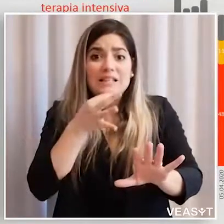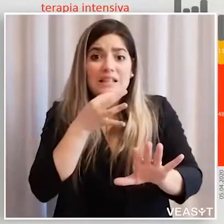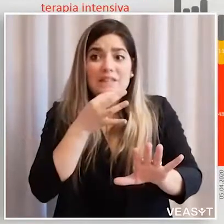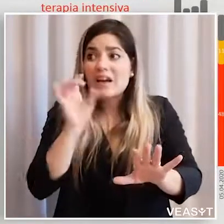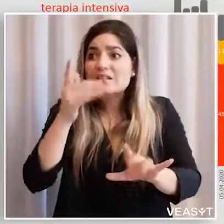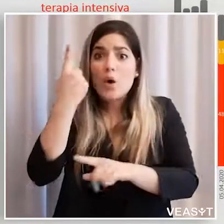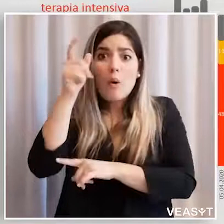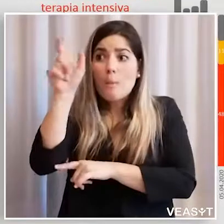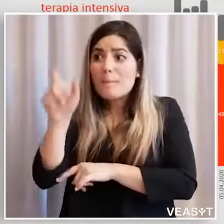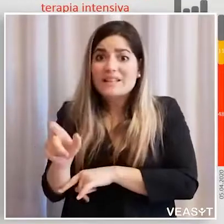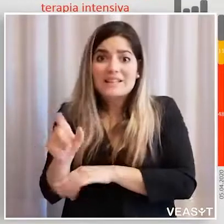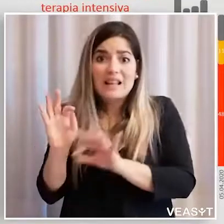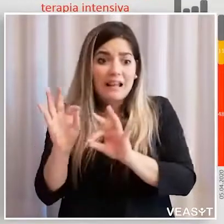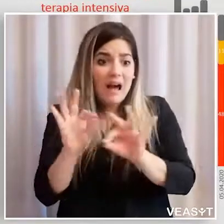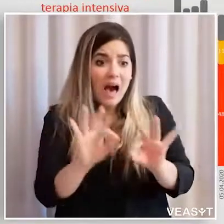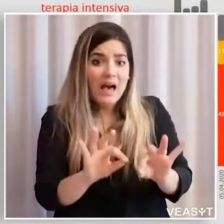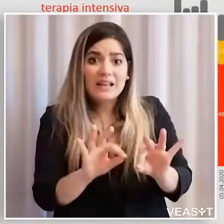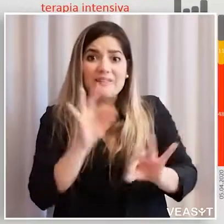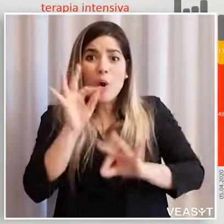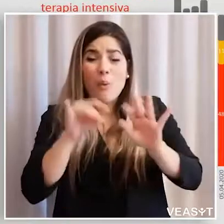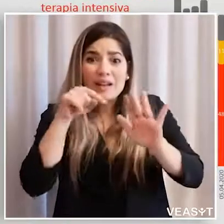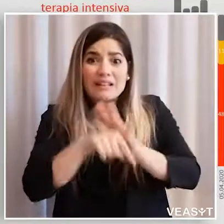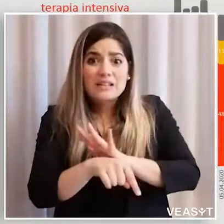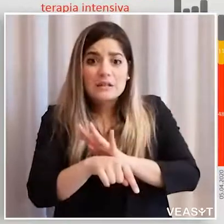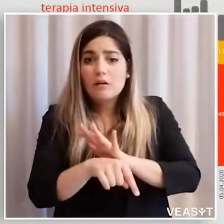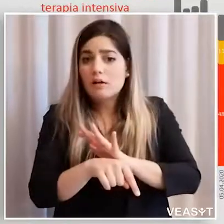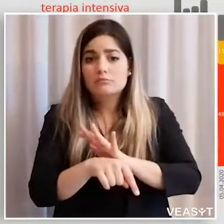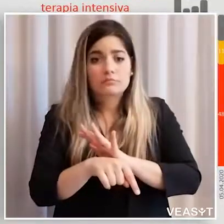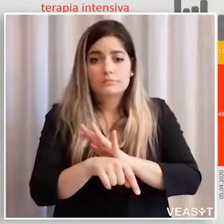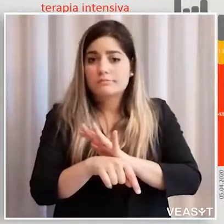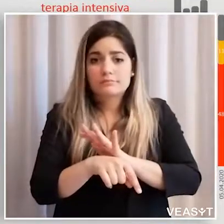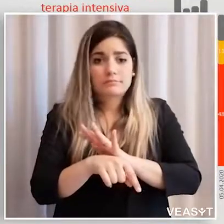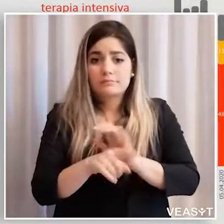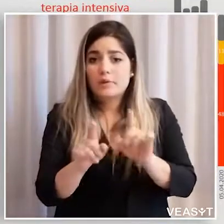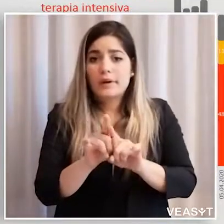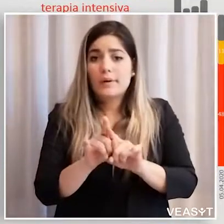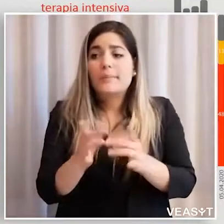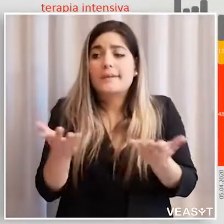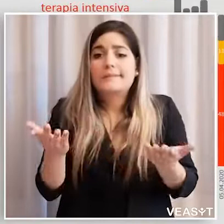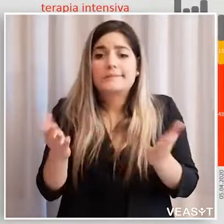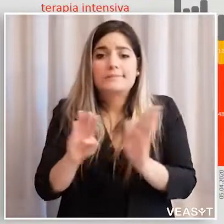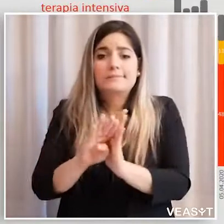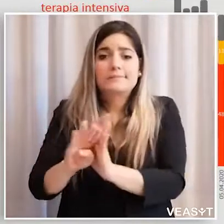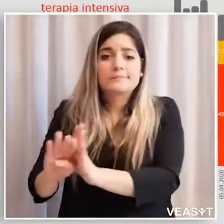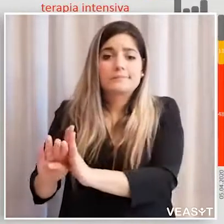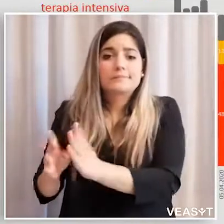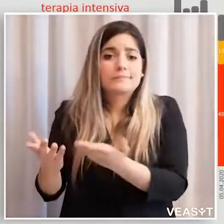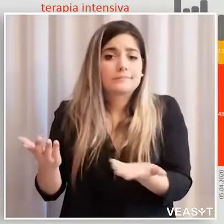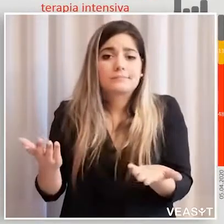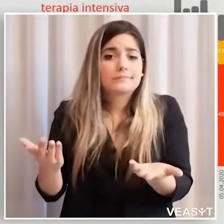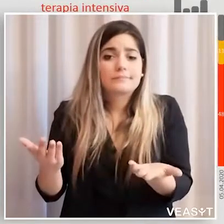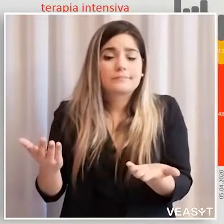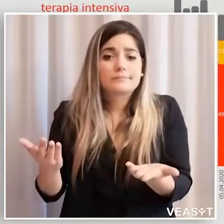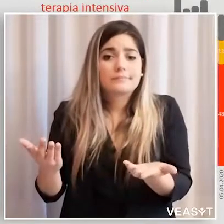dire altri pazienti per la medicina intensiva sarebbe stata la logica lasciarli sul